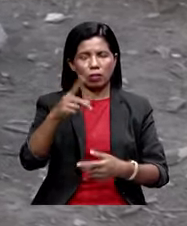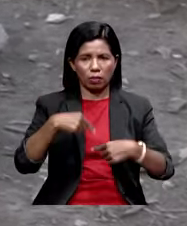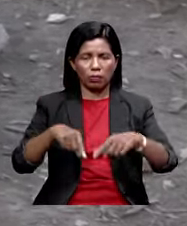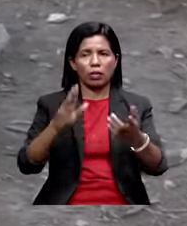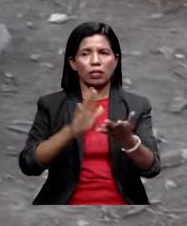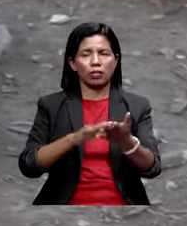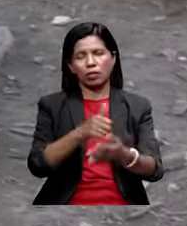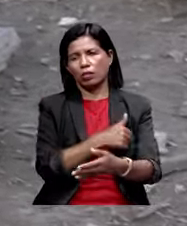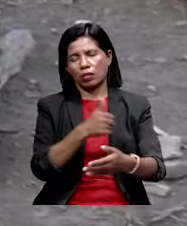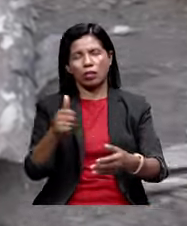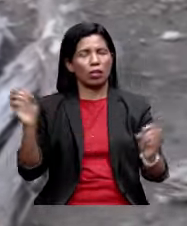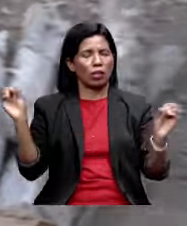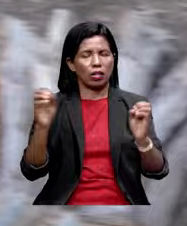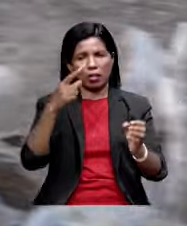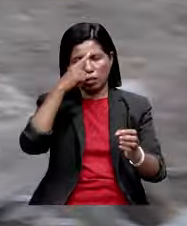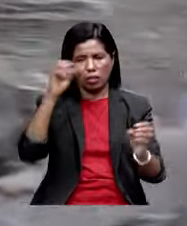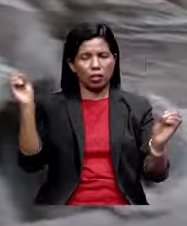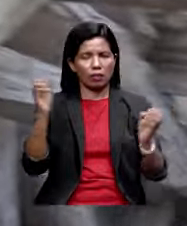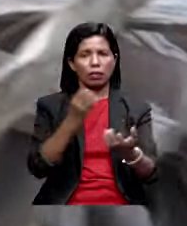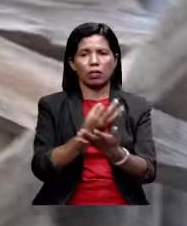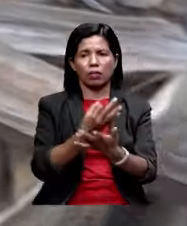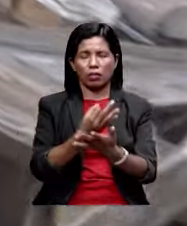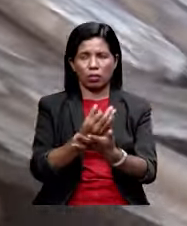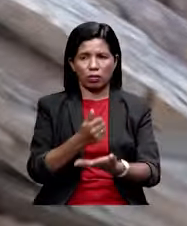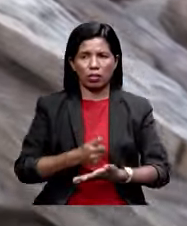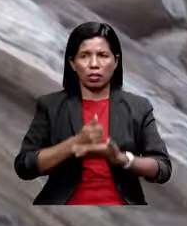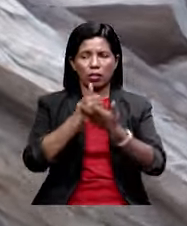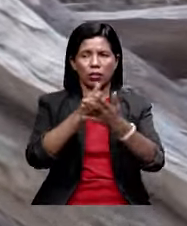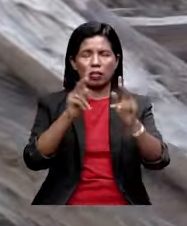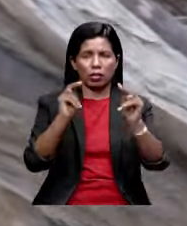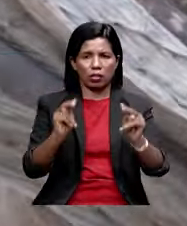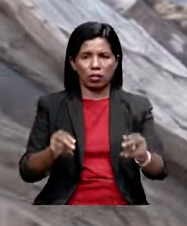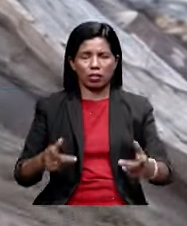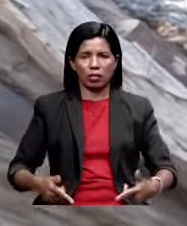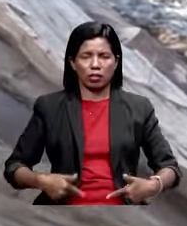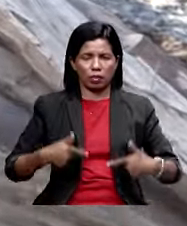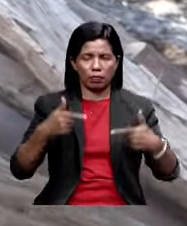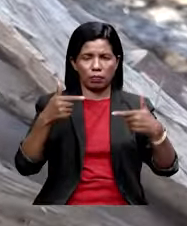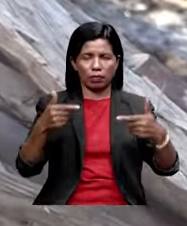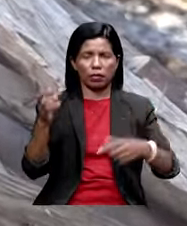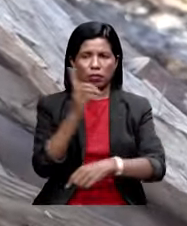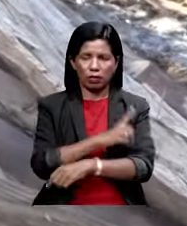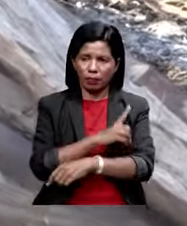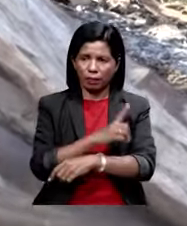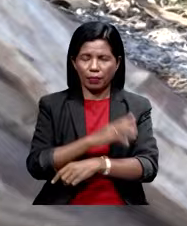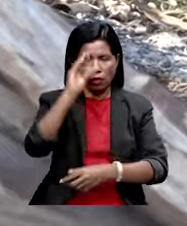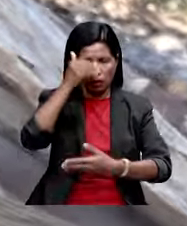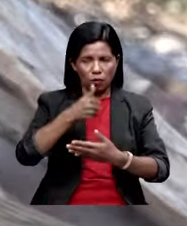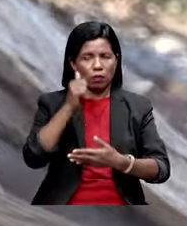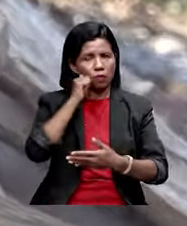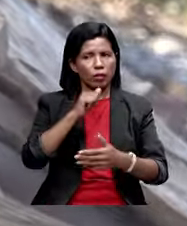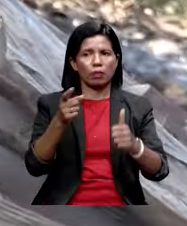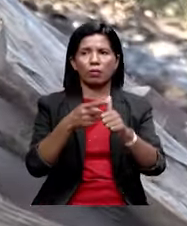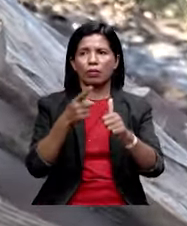eskola sira selok lae tambala iha osan hodi sustenta necesidade ia eskola nian husi oan sira ne oan feto